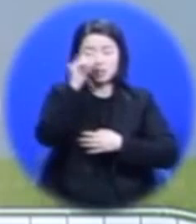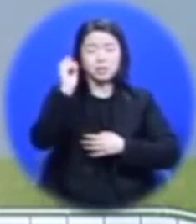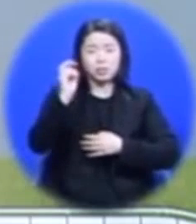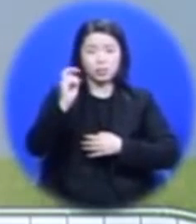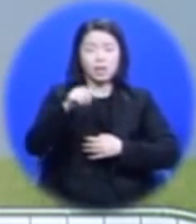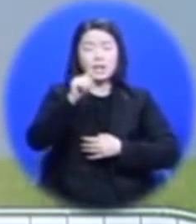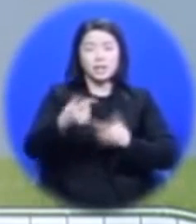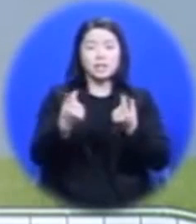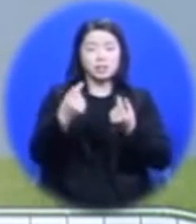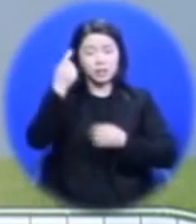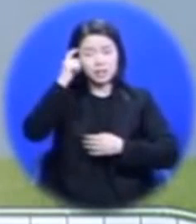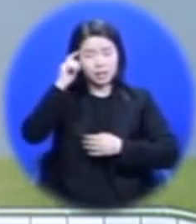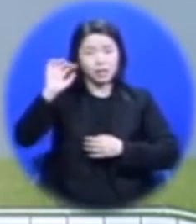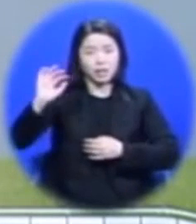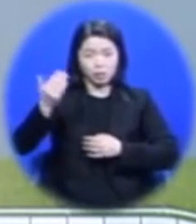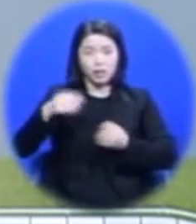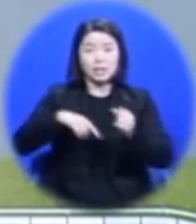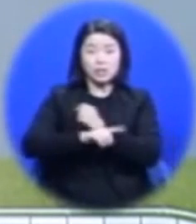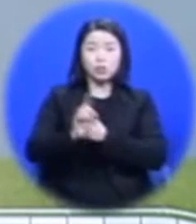이렇게 생각하게 된 이유는요,